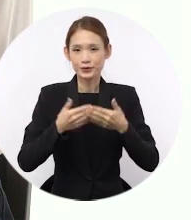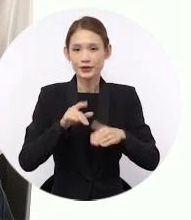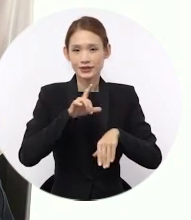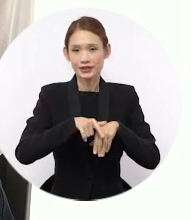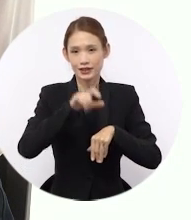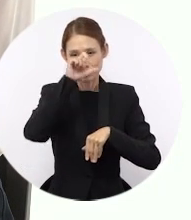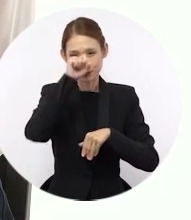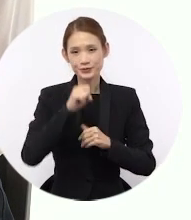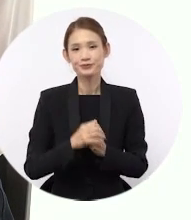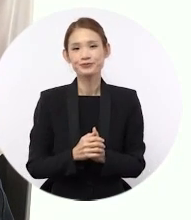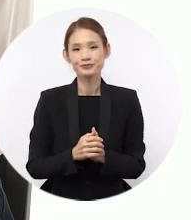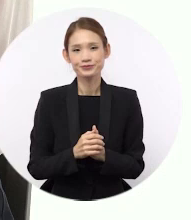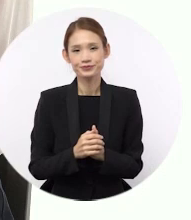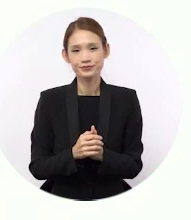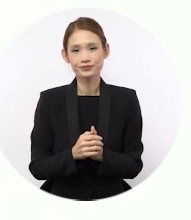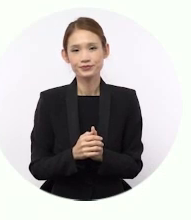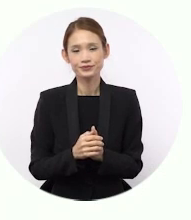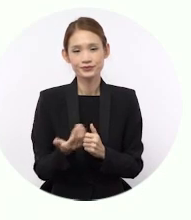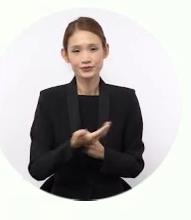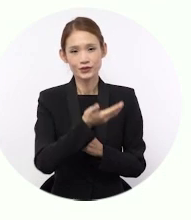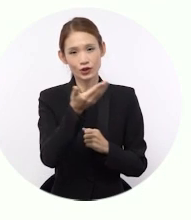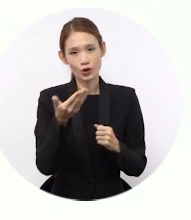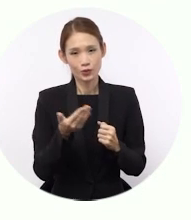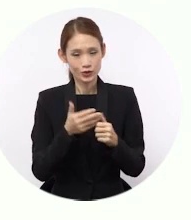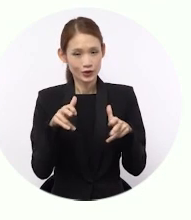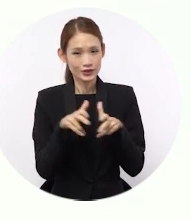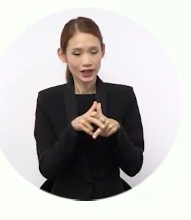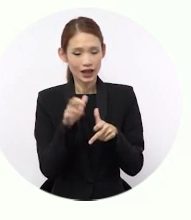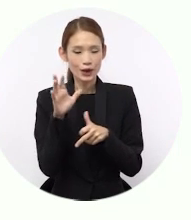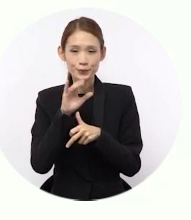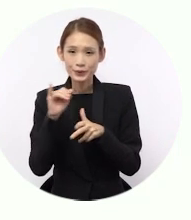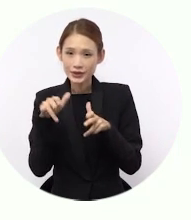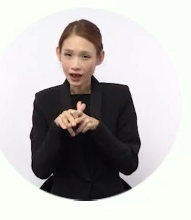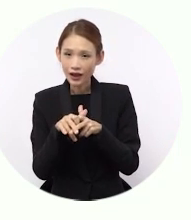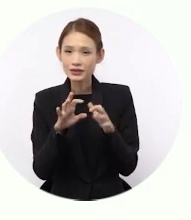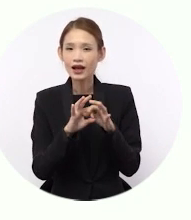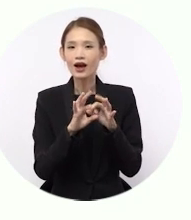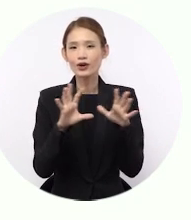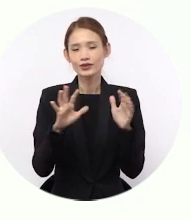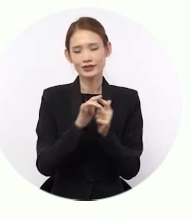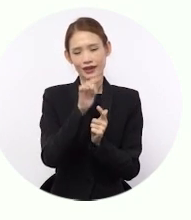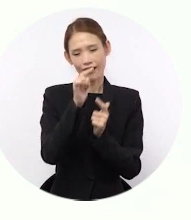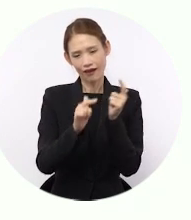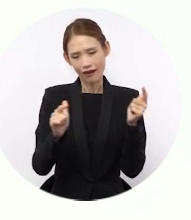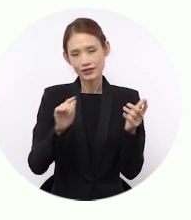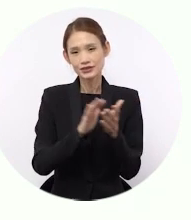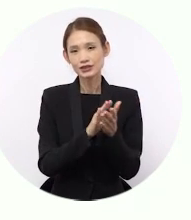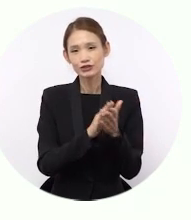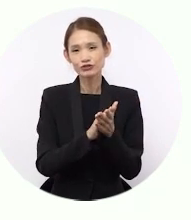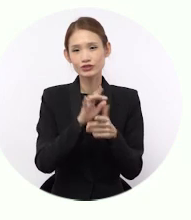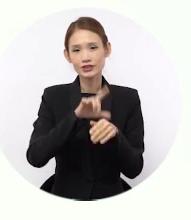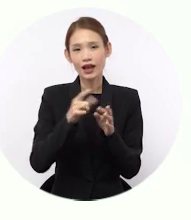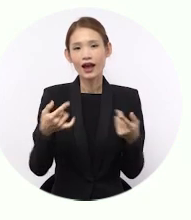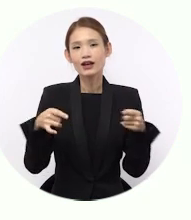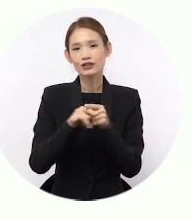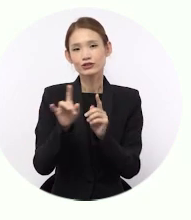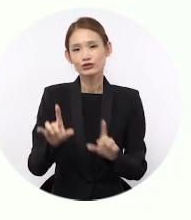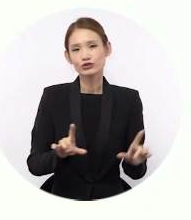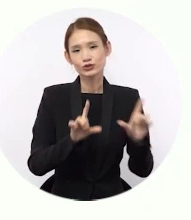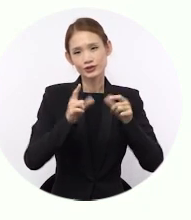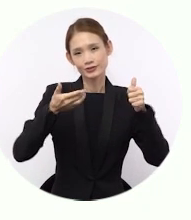시간이 즐거웠다고 얘기했어요. 여러분도 장애와 비장애 상관없이 다양한 친구와 시간을